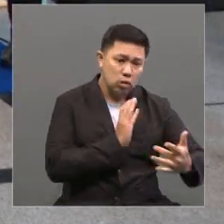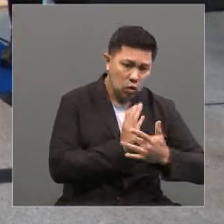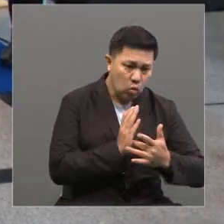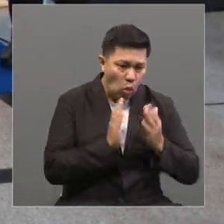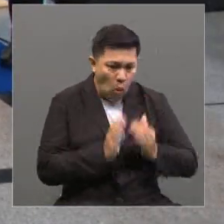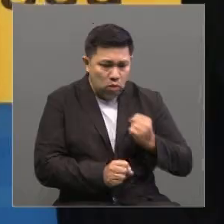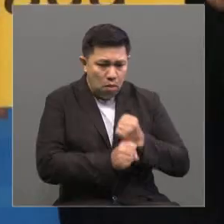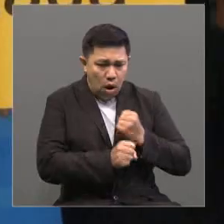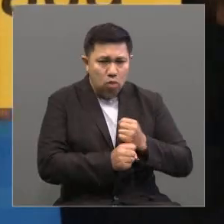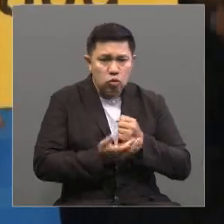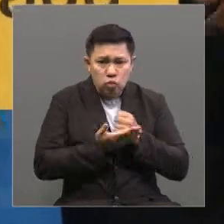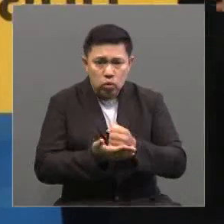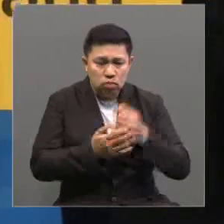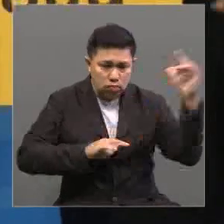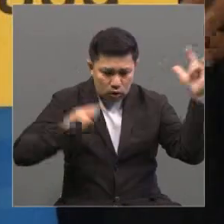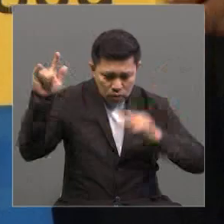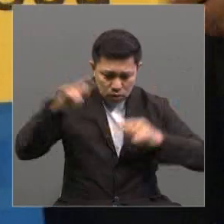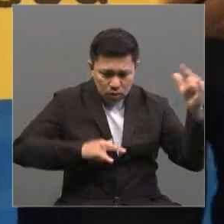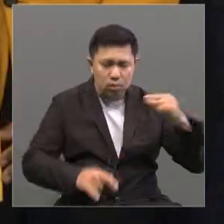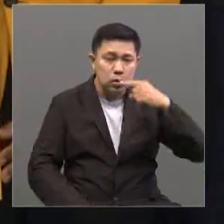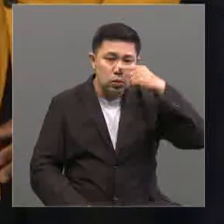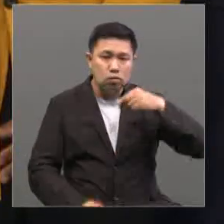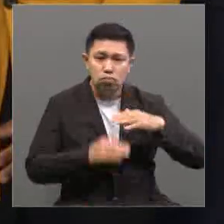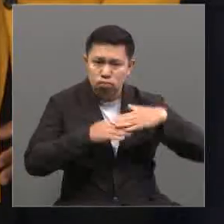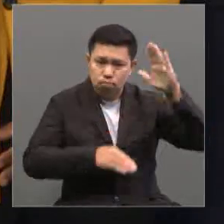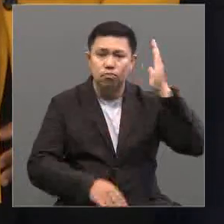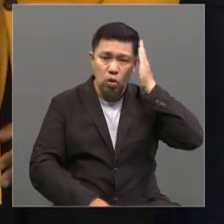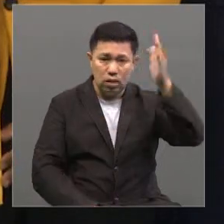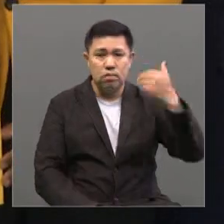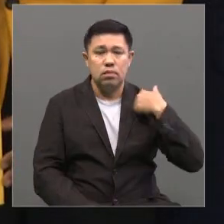บุคลากรเพื่อรองรับปริมาณเที่ยวบินที่จะเพิ่มขึ้น